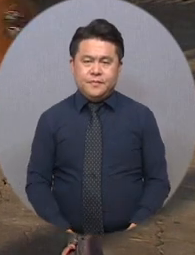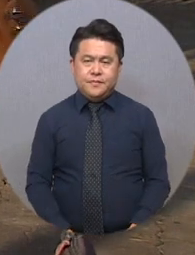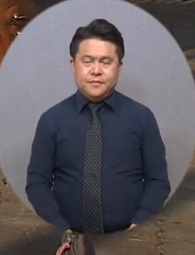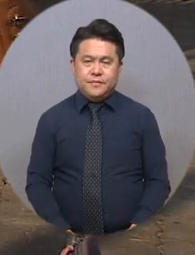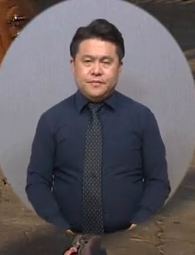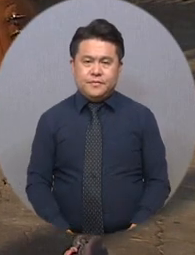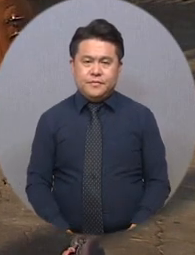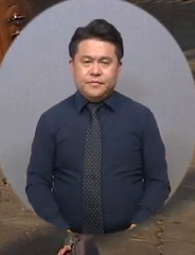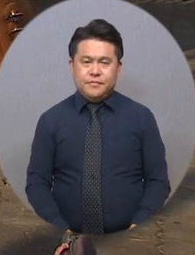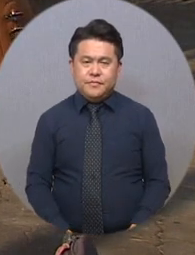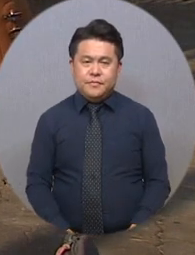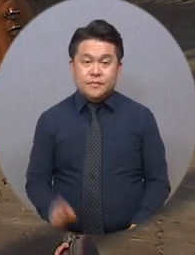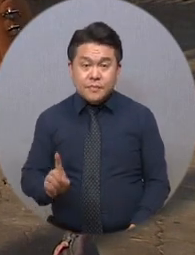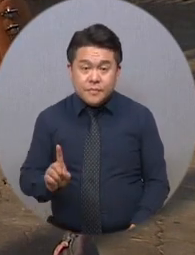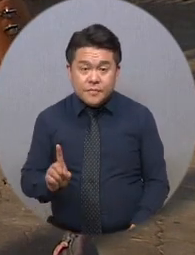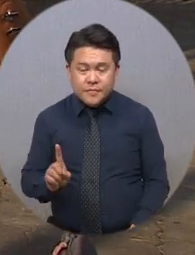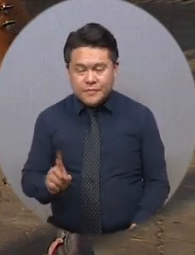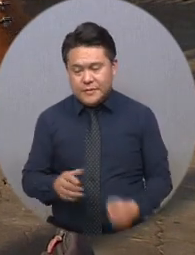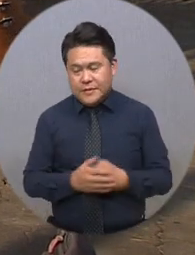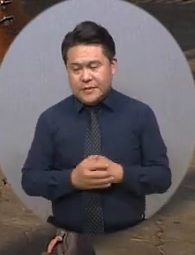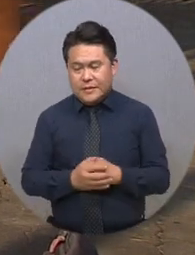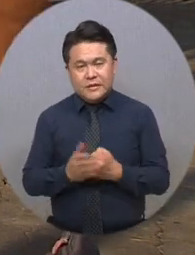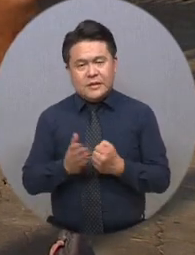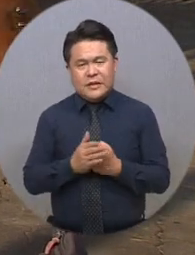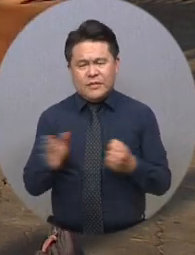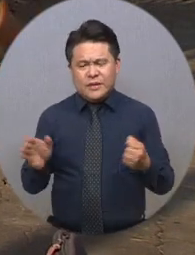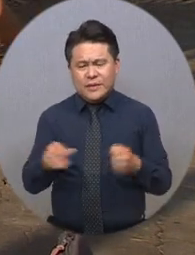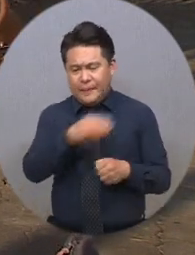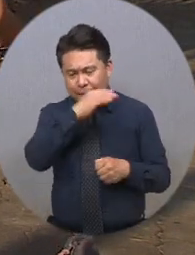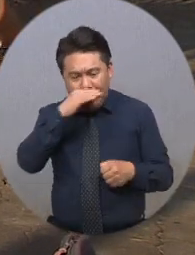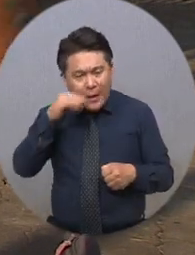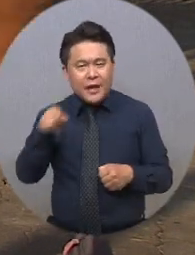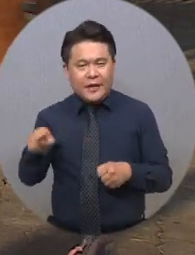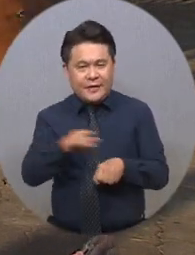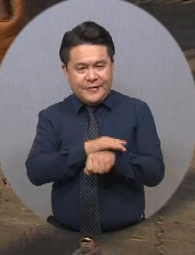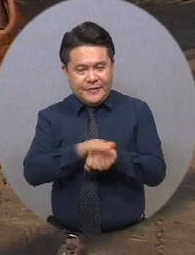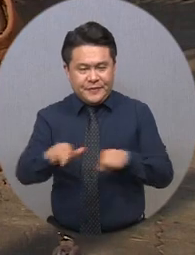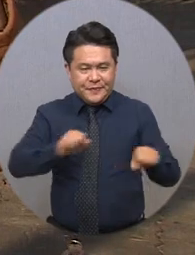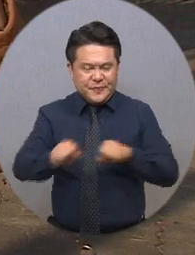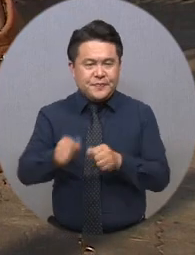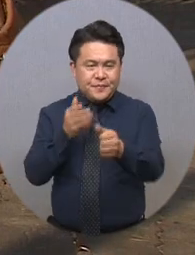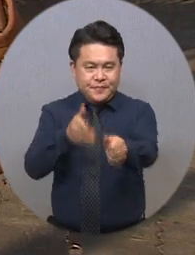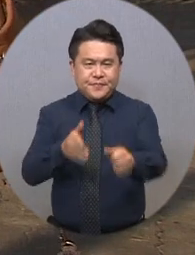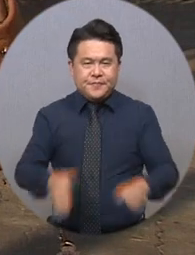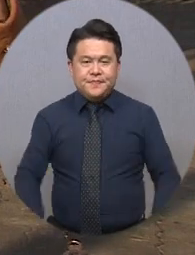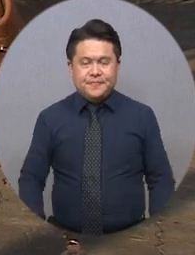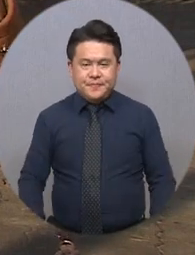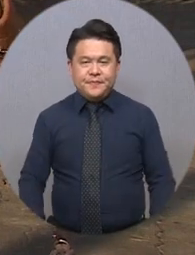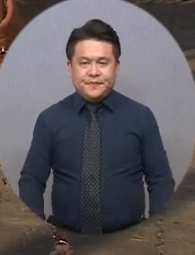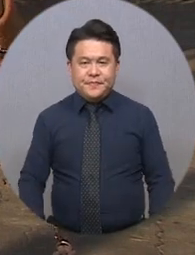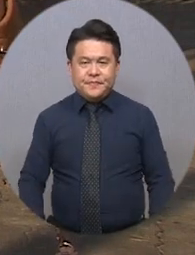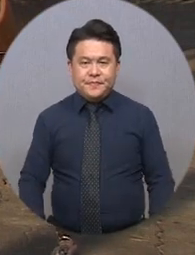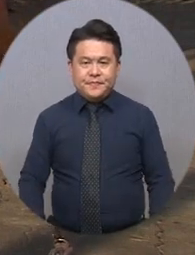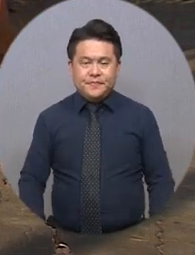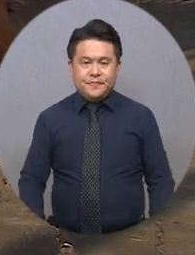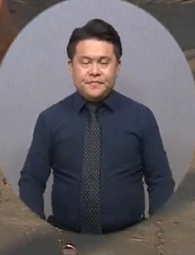걸 봤거든요. 그런 걸 좀 공정하게 이렇게 집행을 해 주셨으면 좋겠다는 생각이